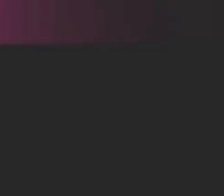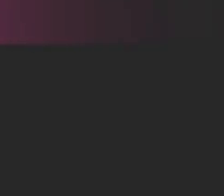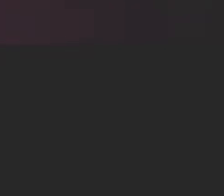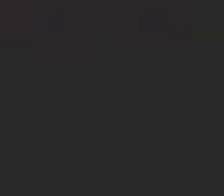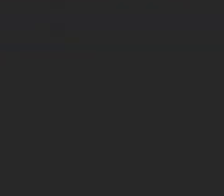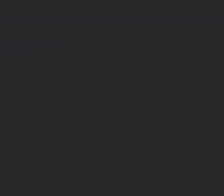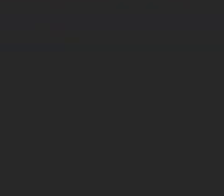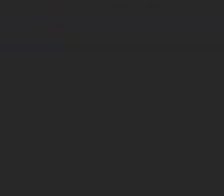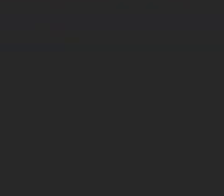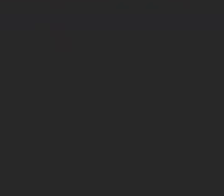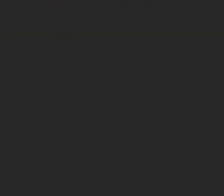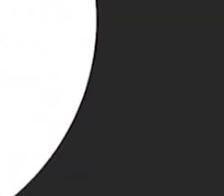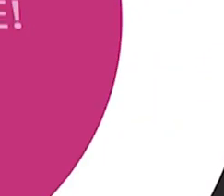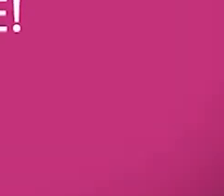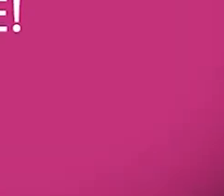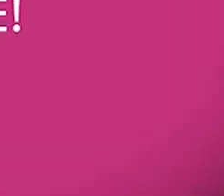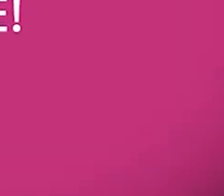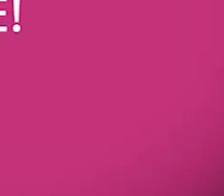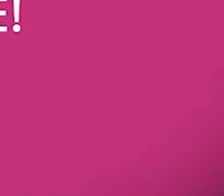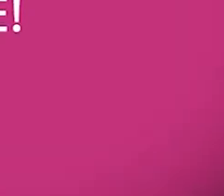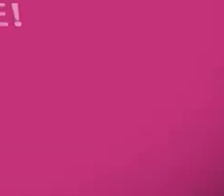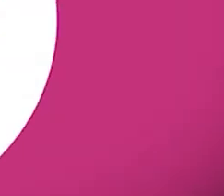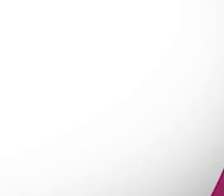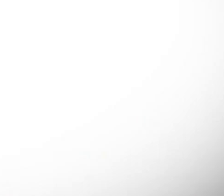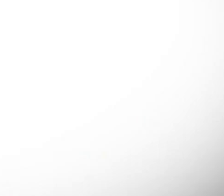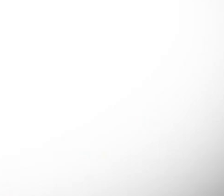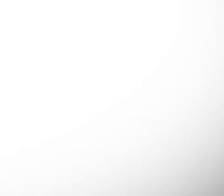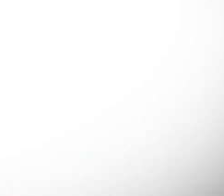Re! Viss ēters ir te!